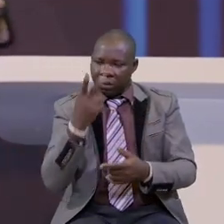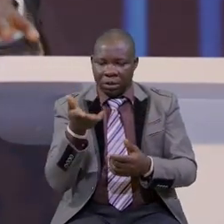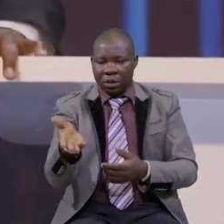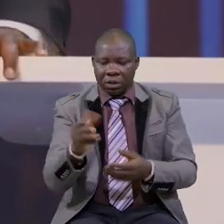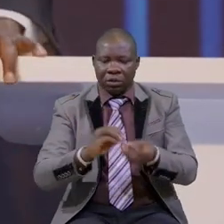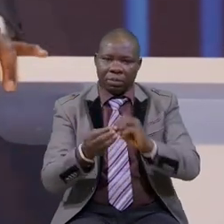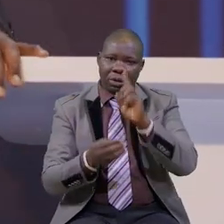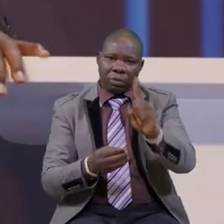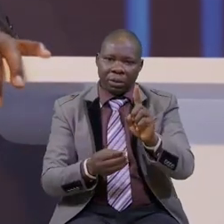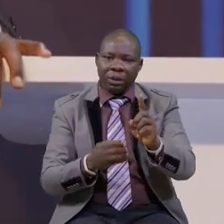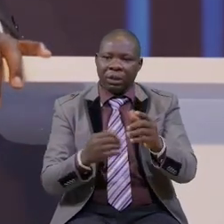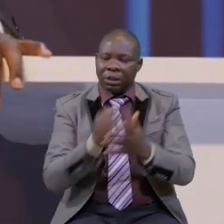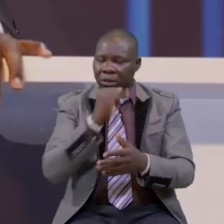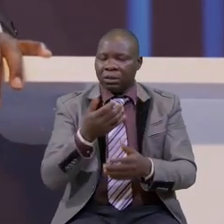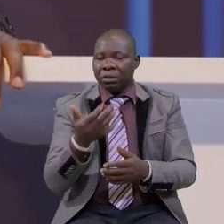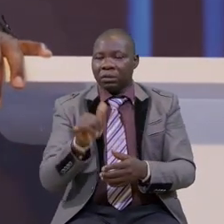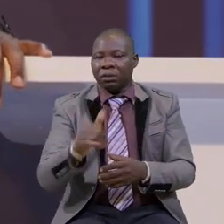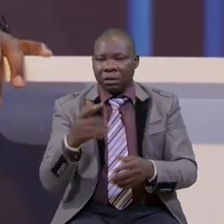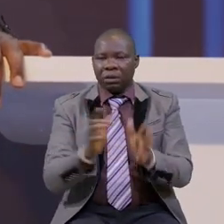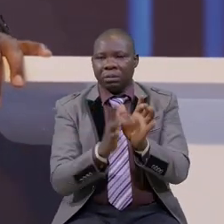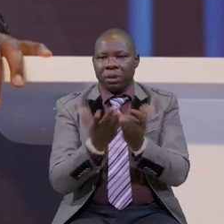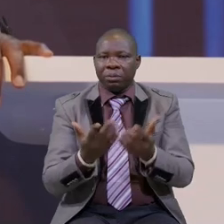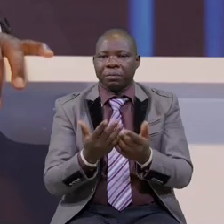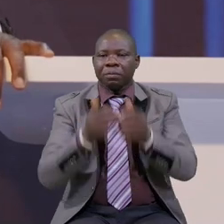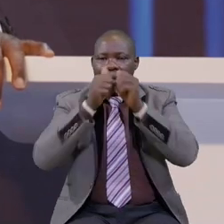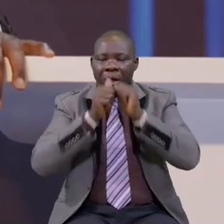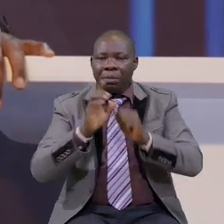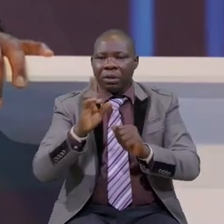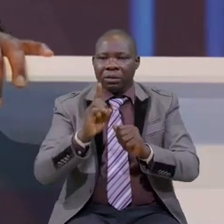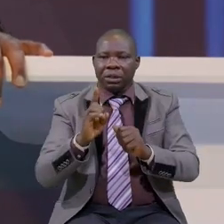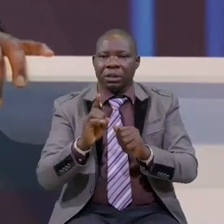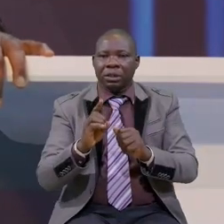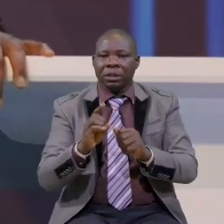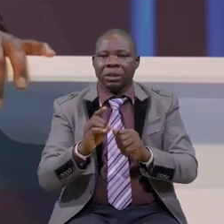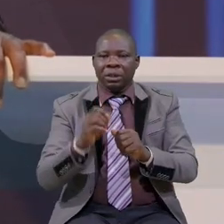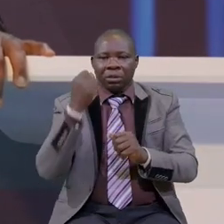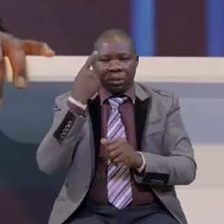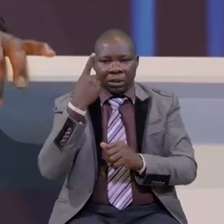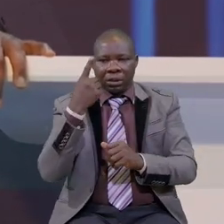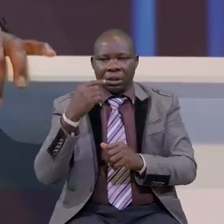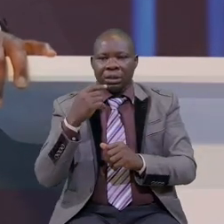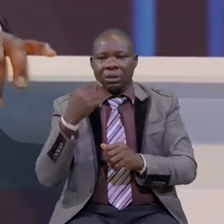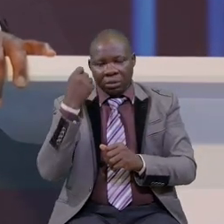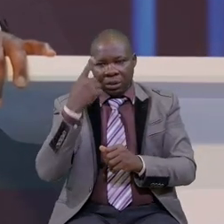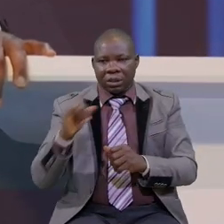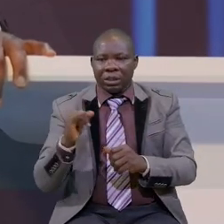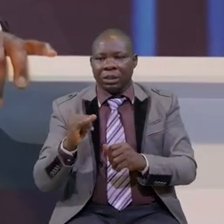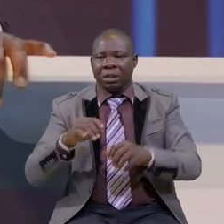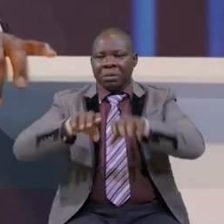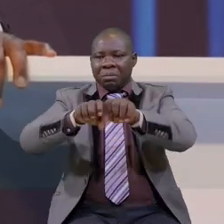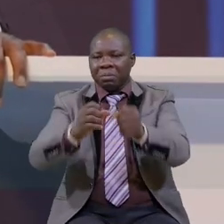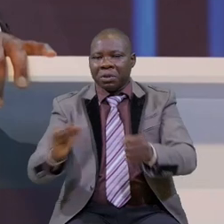rapidement. Premièrement, la Bible. Illumination bénie, brisant le